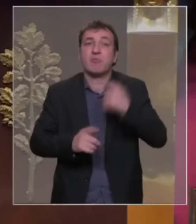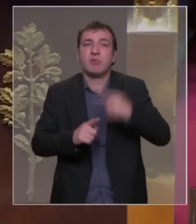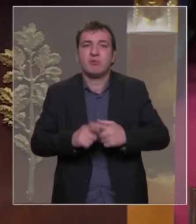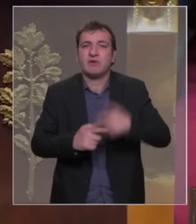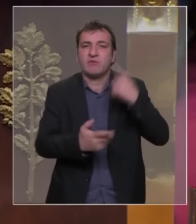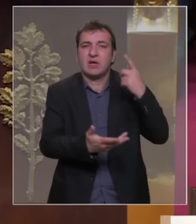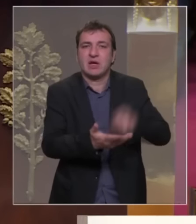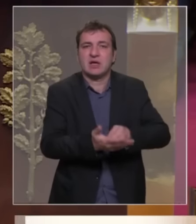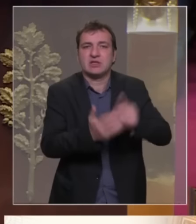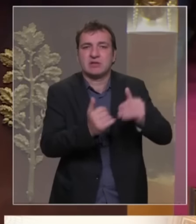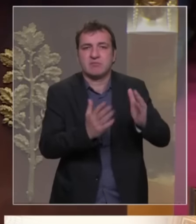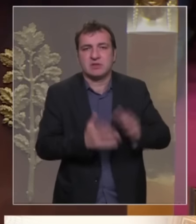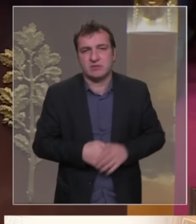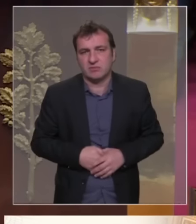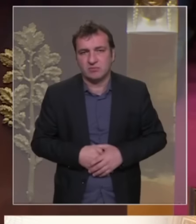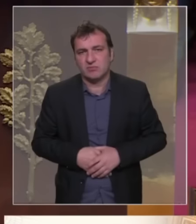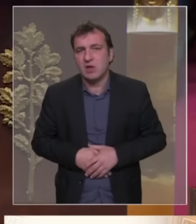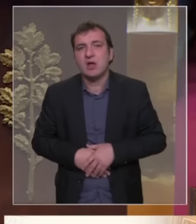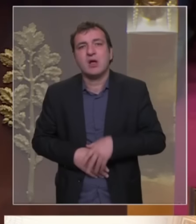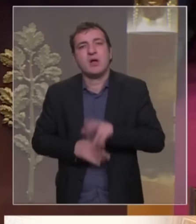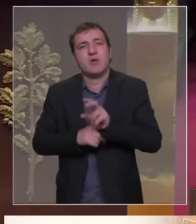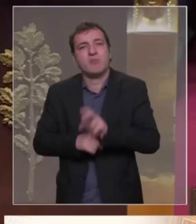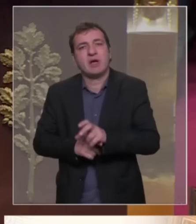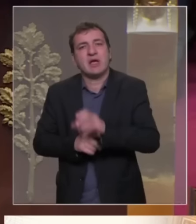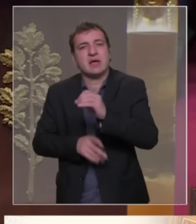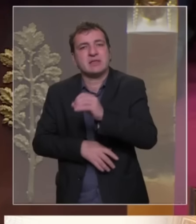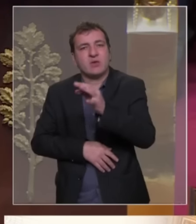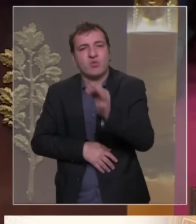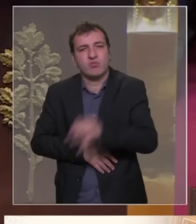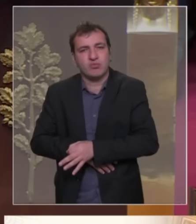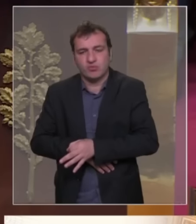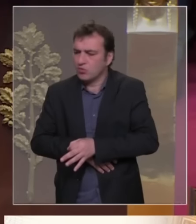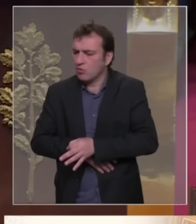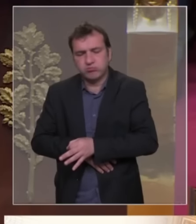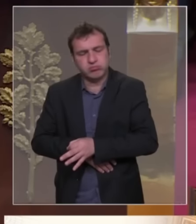à l'extension du prêt à taux zéro sur tout le territoire.